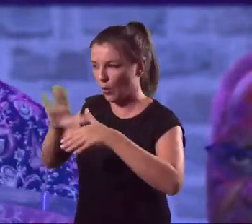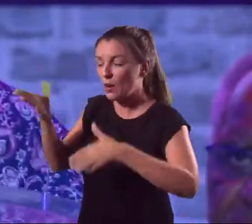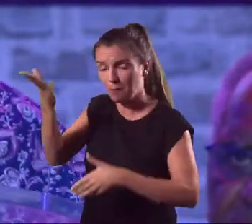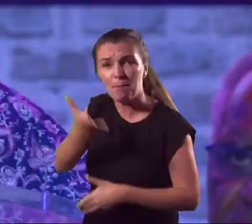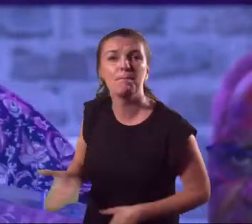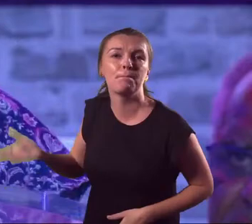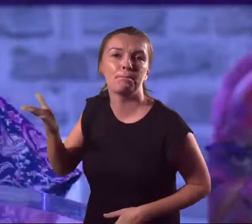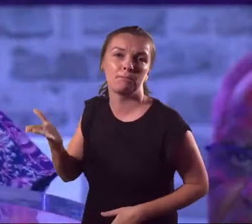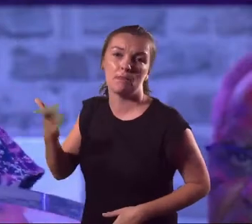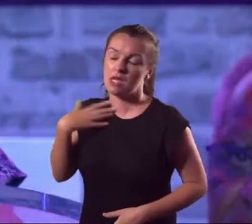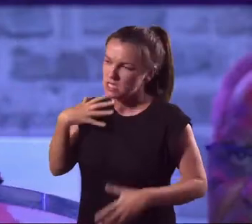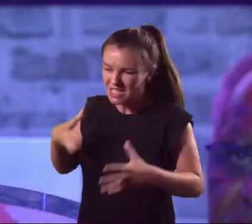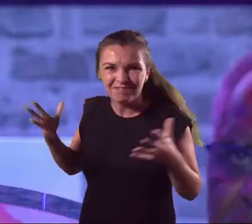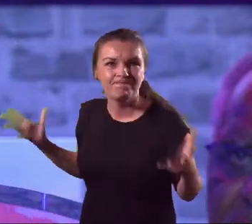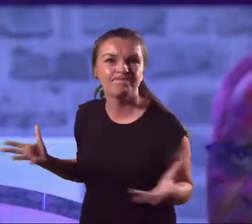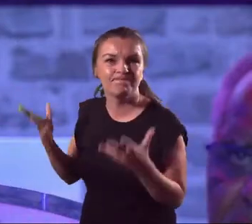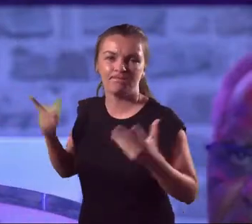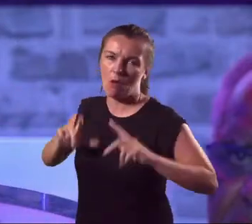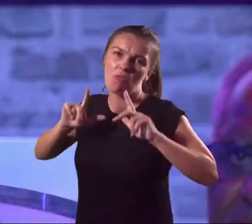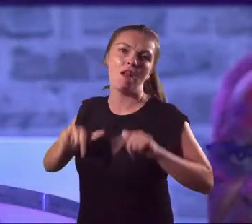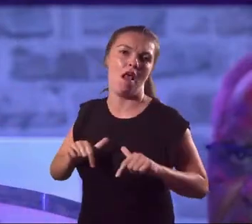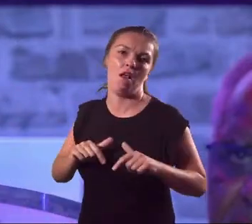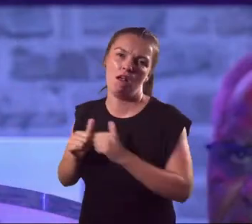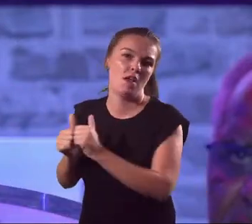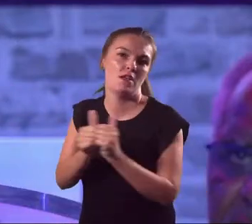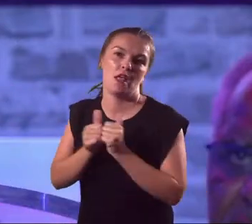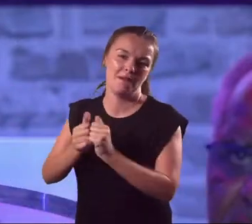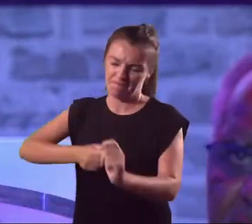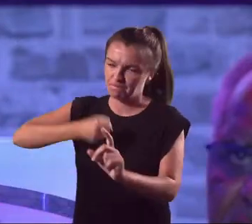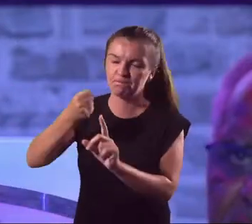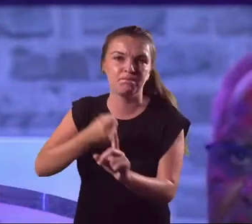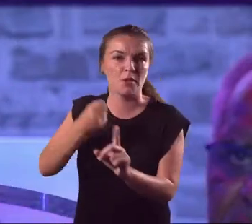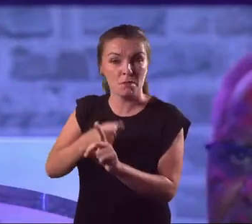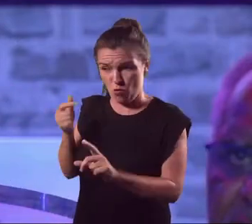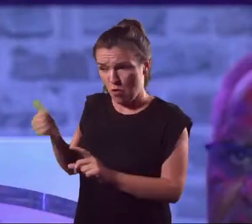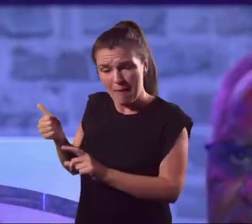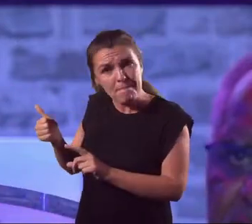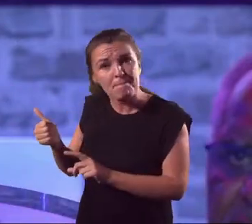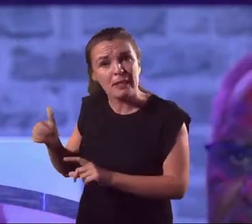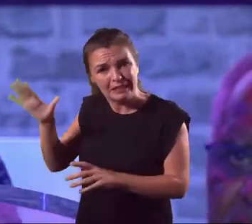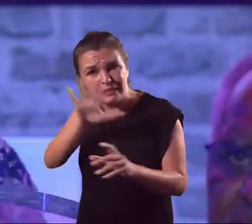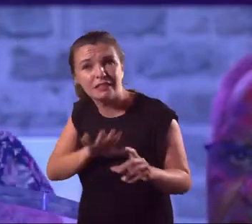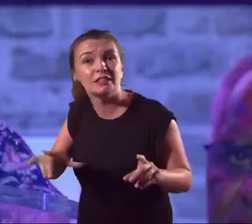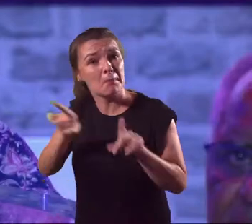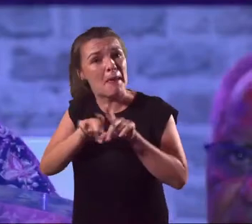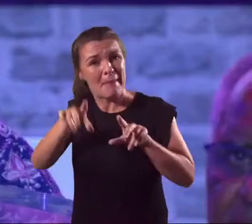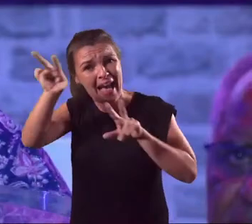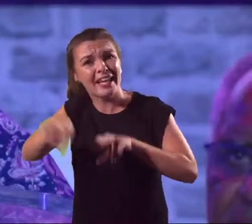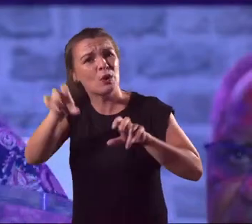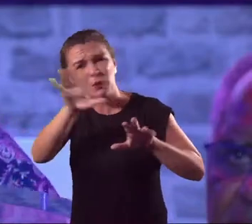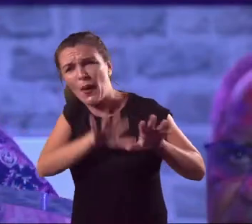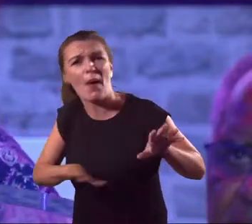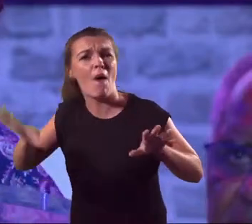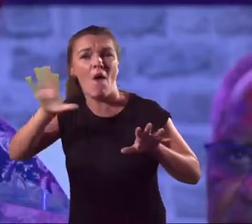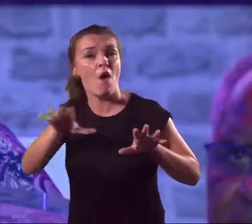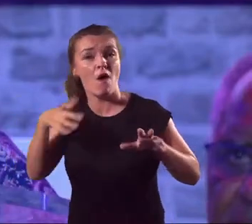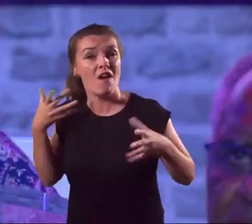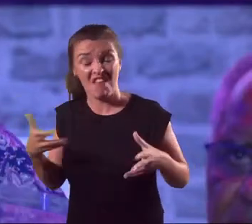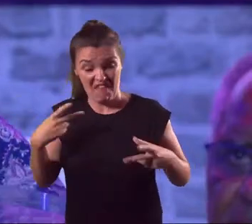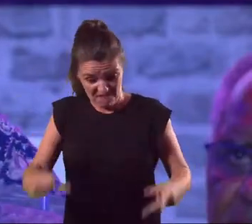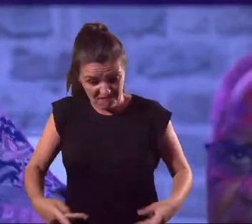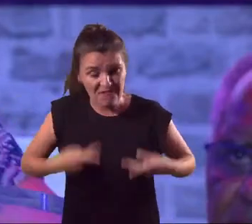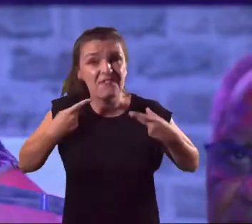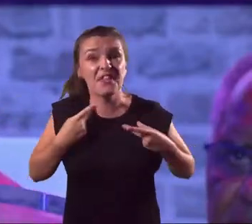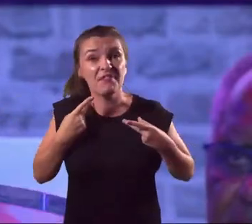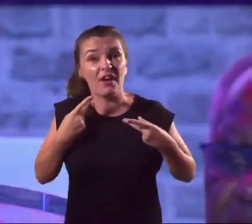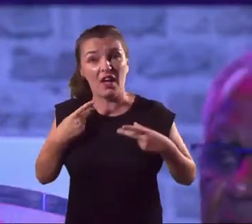je veux leur dire notre soutien, je veux leur dire notre combat pour leur permettre, ainsi qu'à tous les agriculteurs, de tout simplement